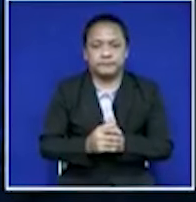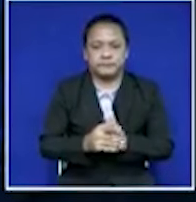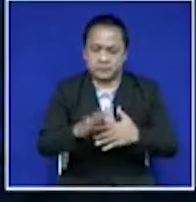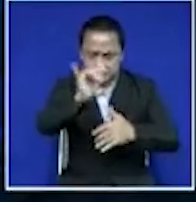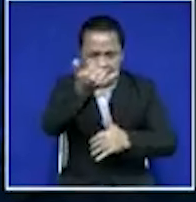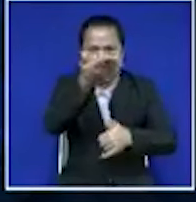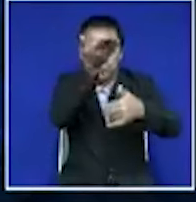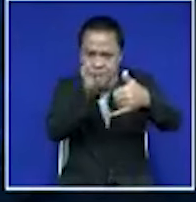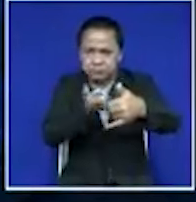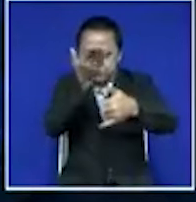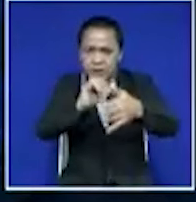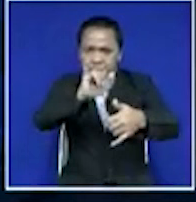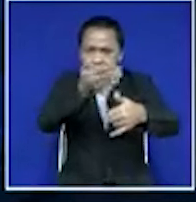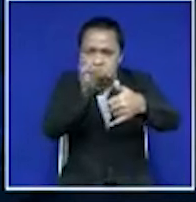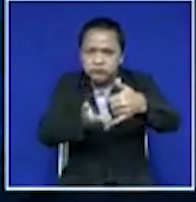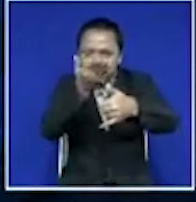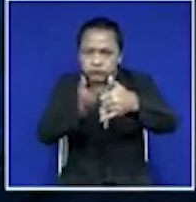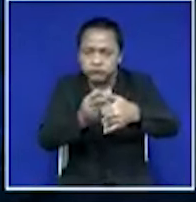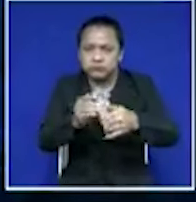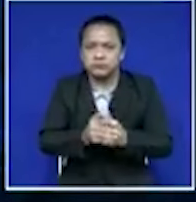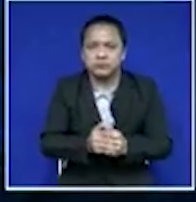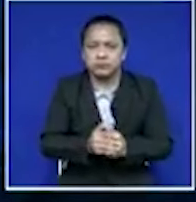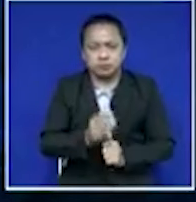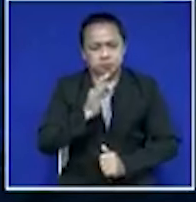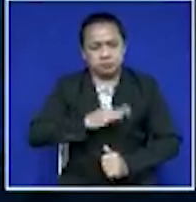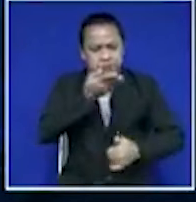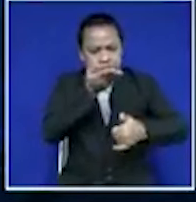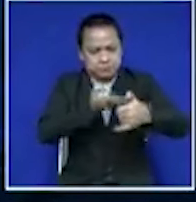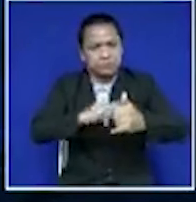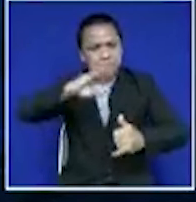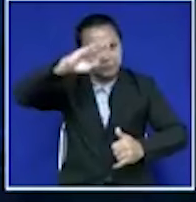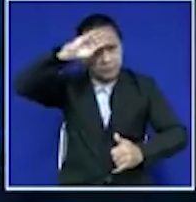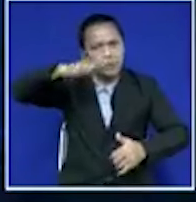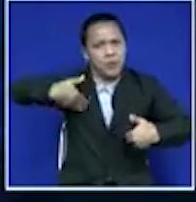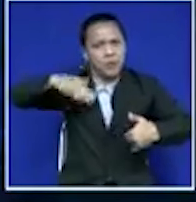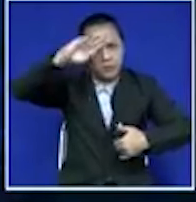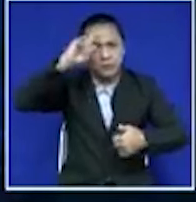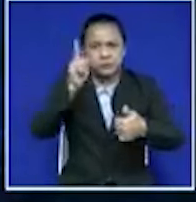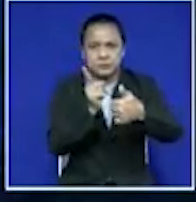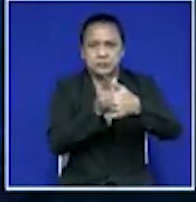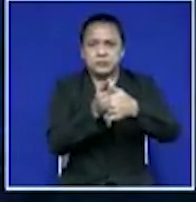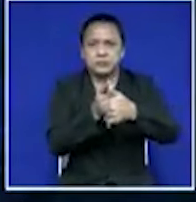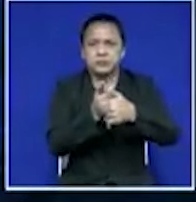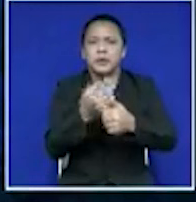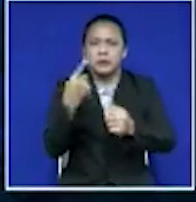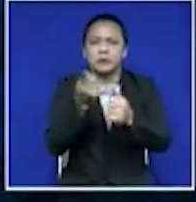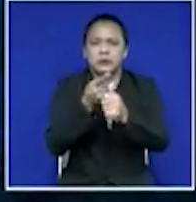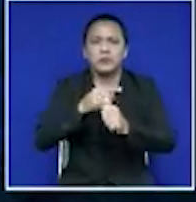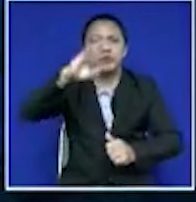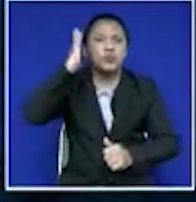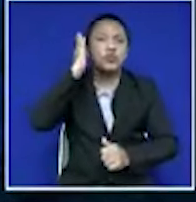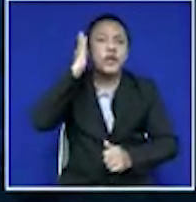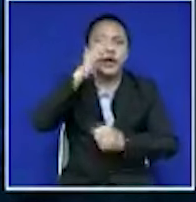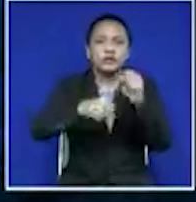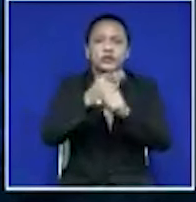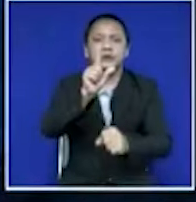นก็มีเรื่องของการอาการเยอะหน่อยหนึ่งนะครับมี1รายที่เป็นเพศชายอ